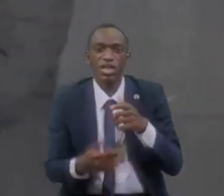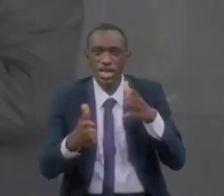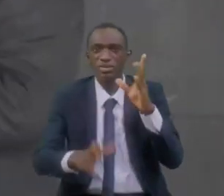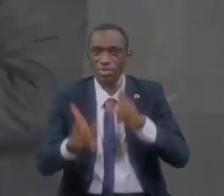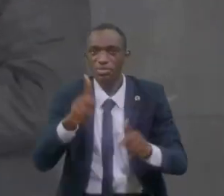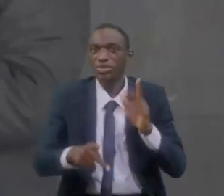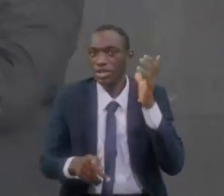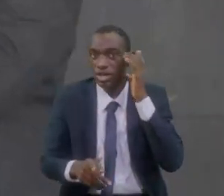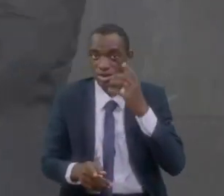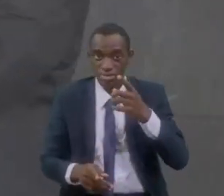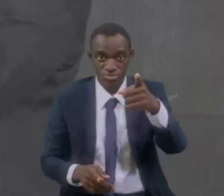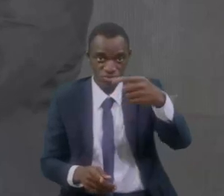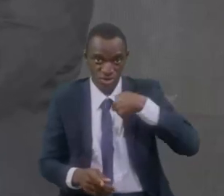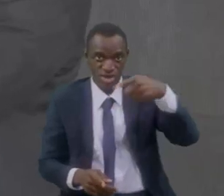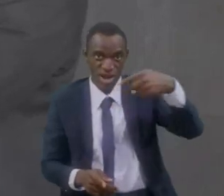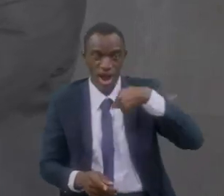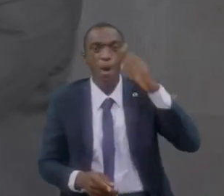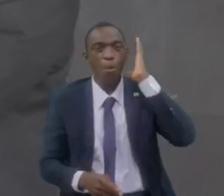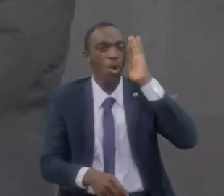moi, nous allons briser